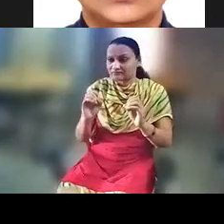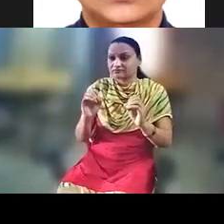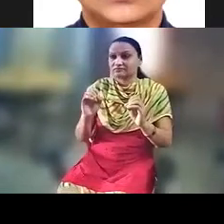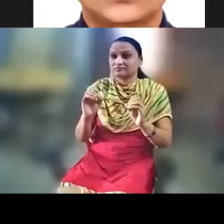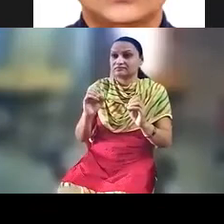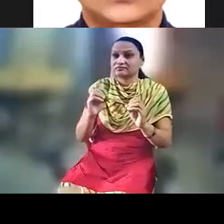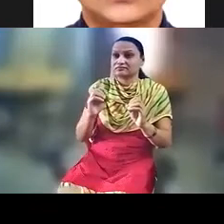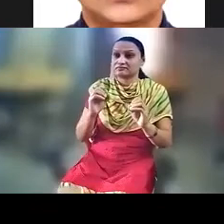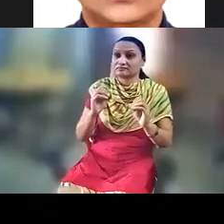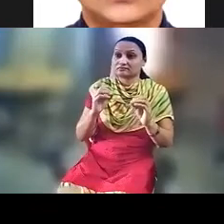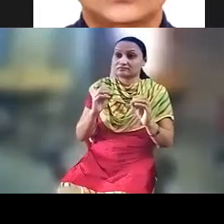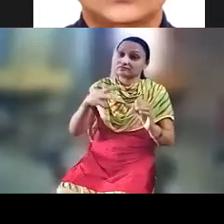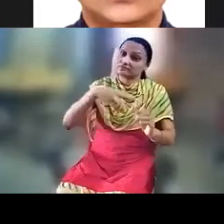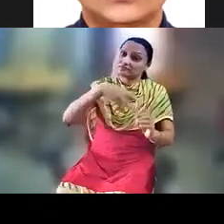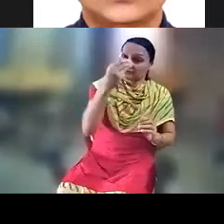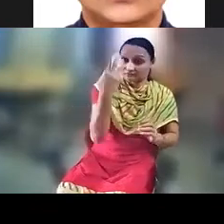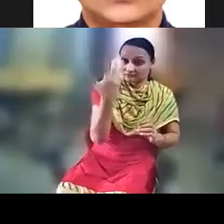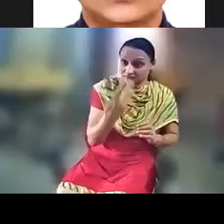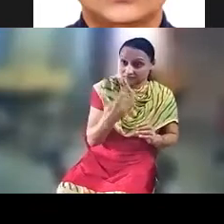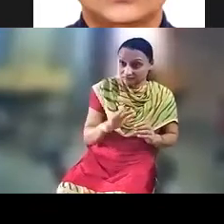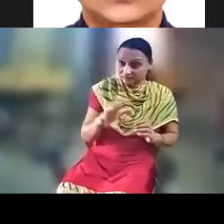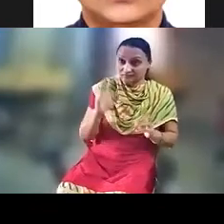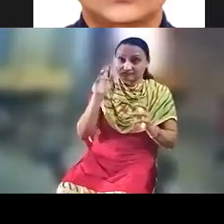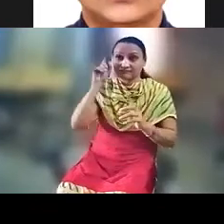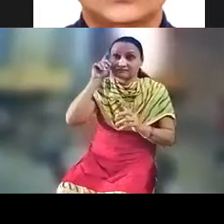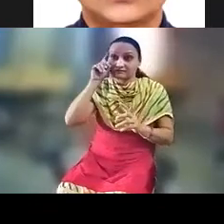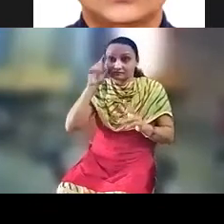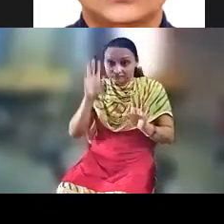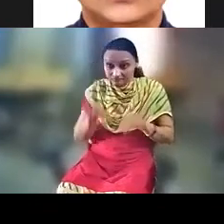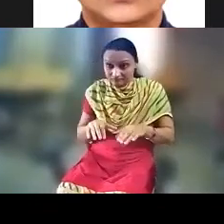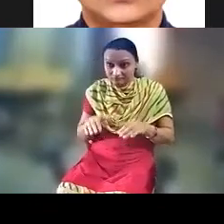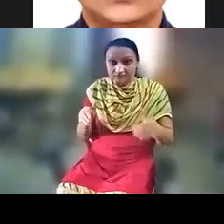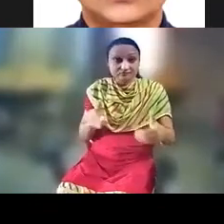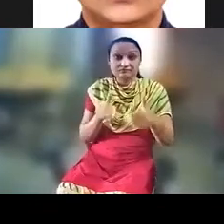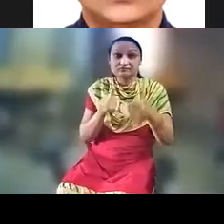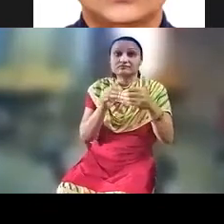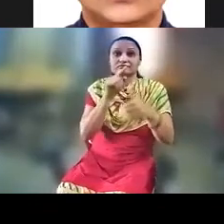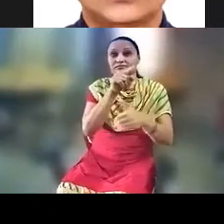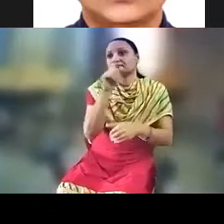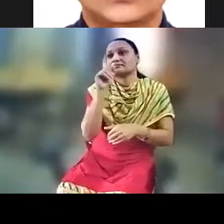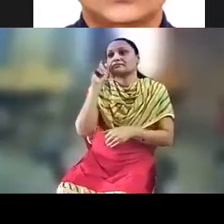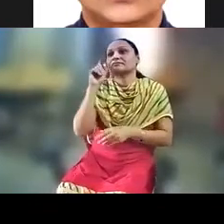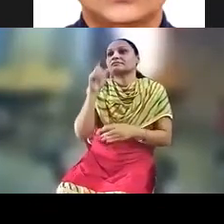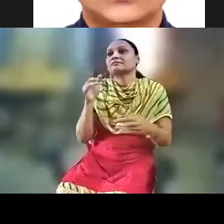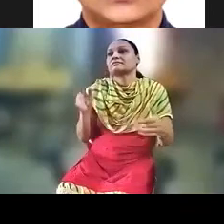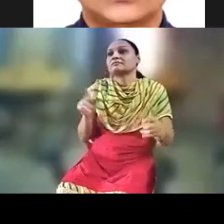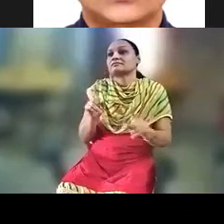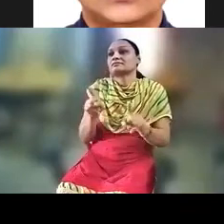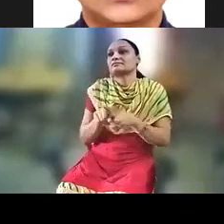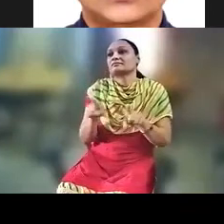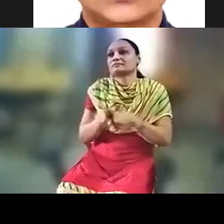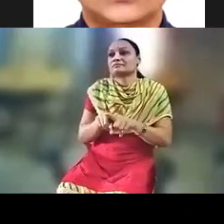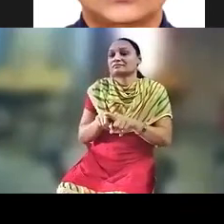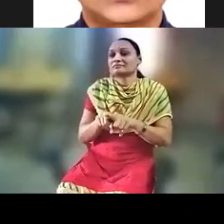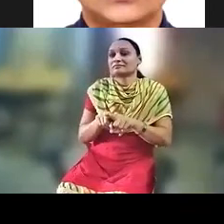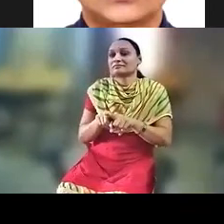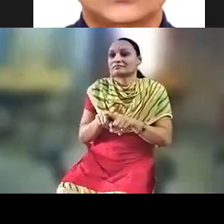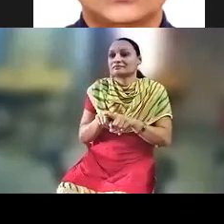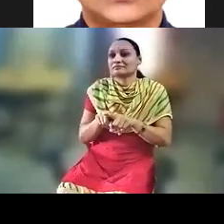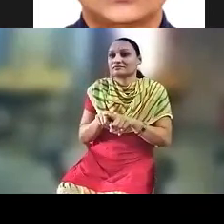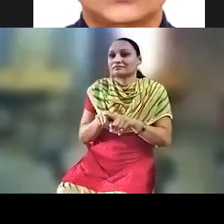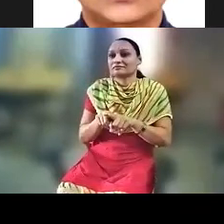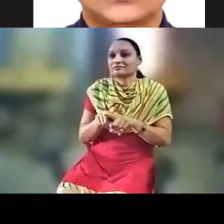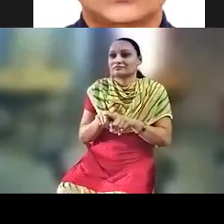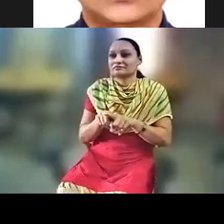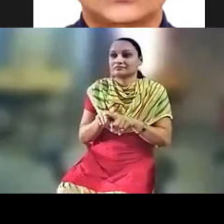आप कहीं चले गए तो आपको भी चिंता है, और जिनके यहाँ आप मिलने जा रहे हो उनको आपसे ज्यादा चिंता है कि आप उनसे मिलने जा रहे हो। तो ये सारी